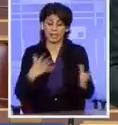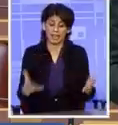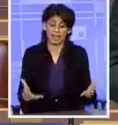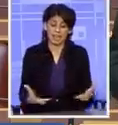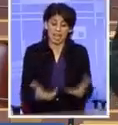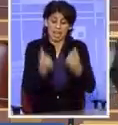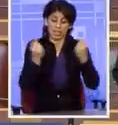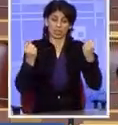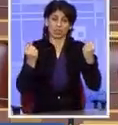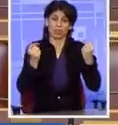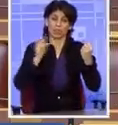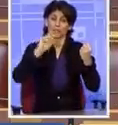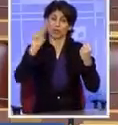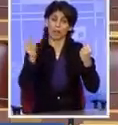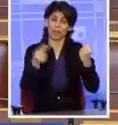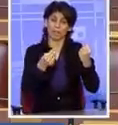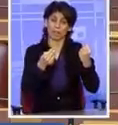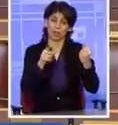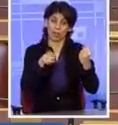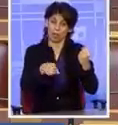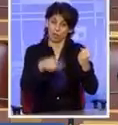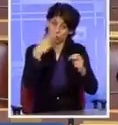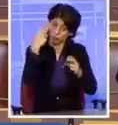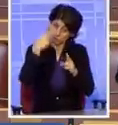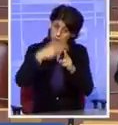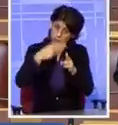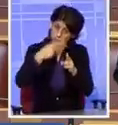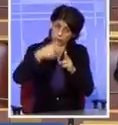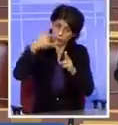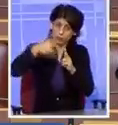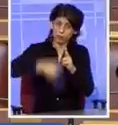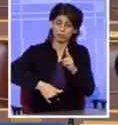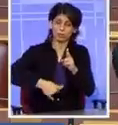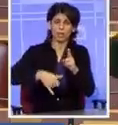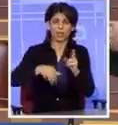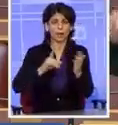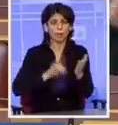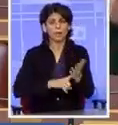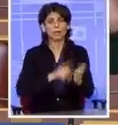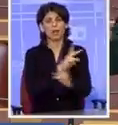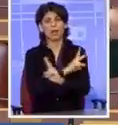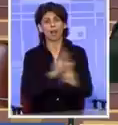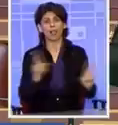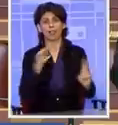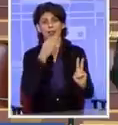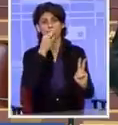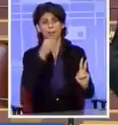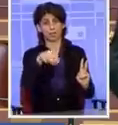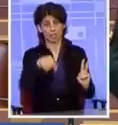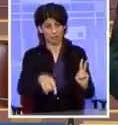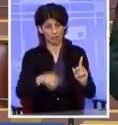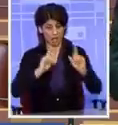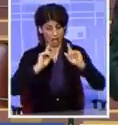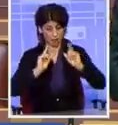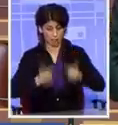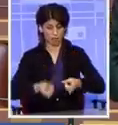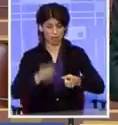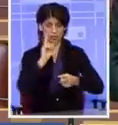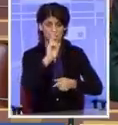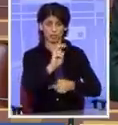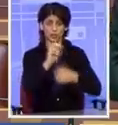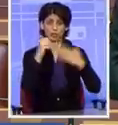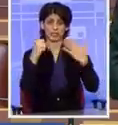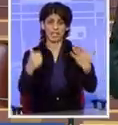ευρώ, τότε δεν έχετε παρά να πείτε ρητά ότι δεν θα υλοποιήσετε τις αποφάσεις